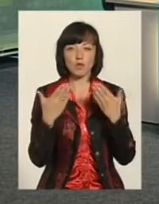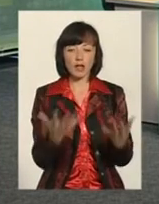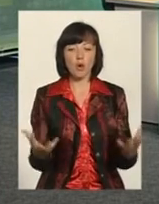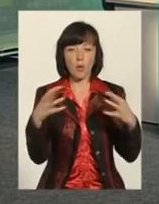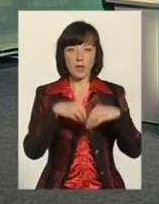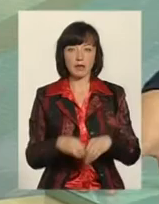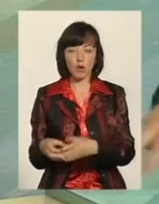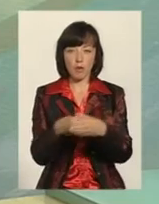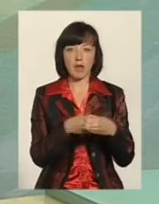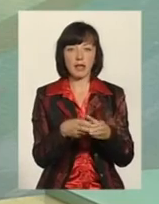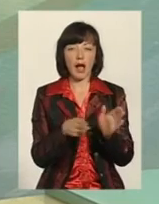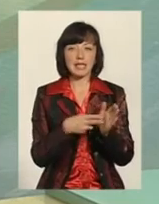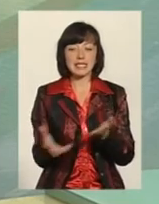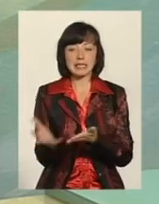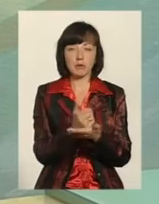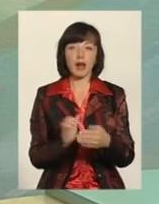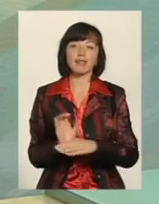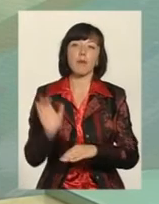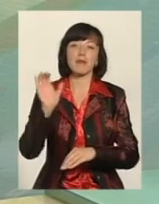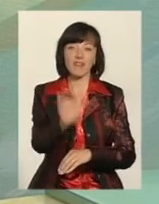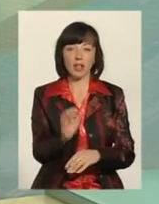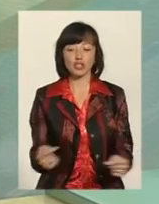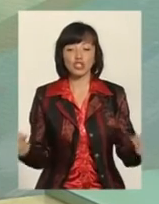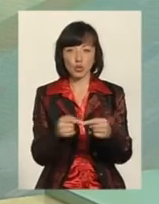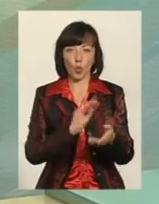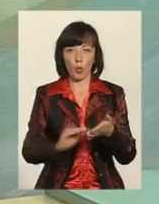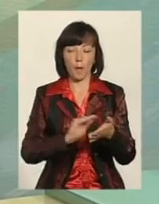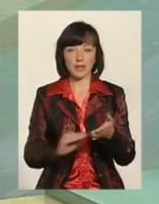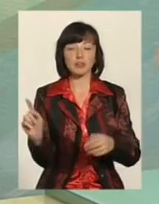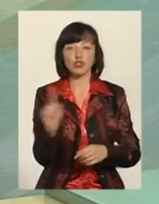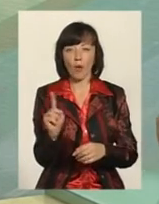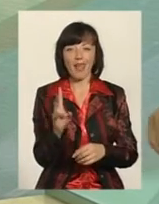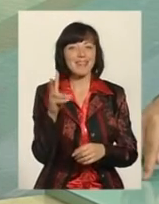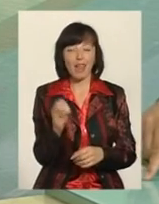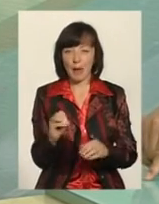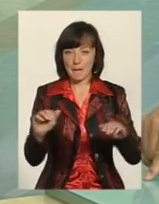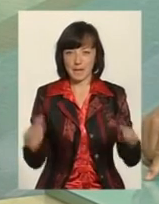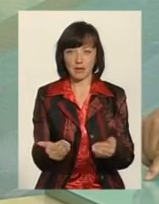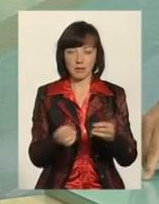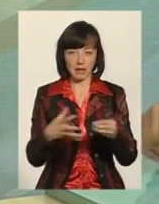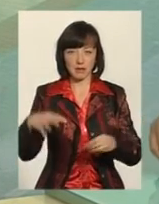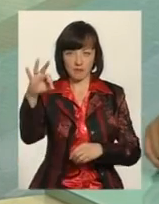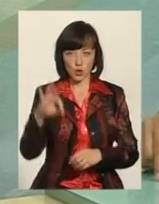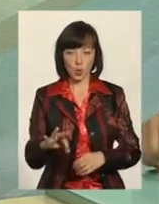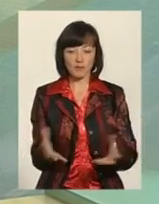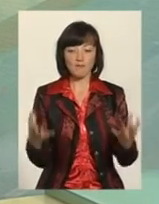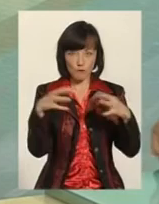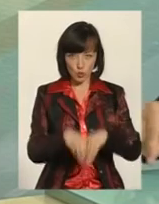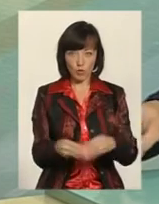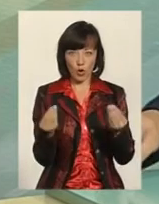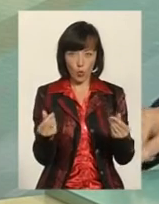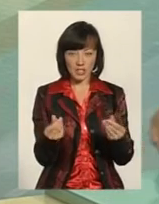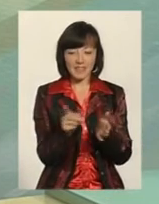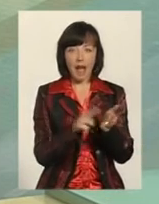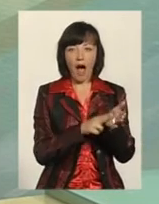об'єднаних громад, і акцизний збір буде направлятися, буде чітко прописано, що не менше 15% суми коштів від